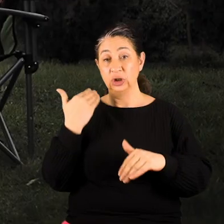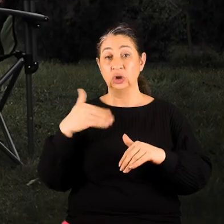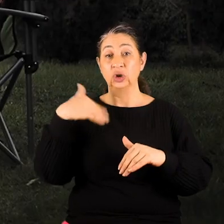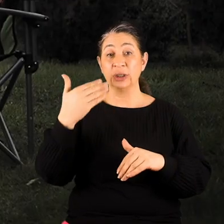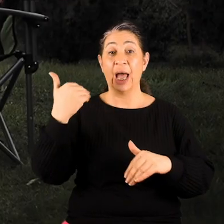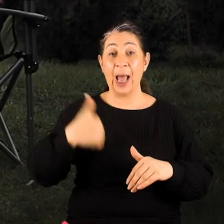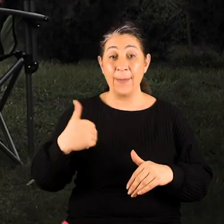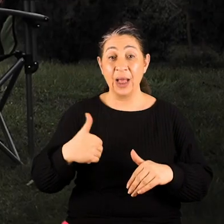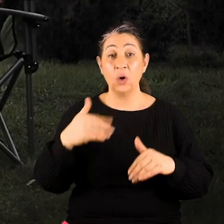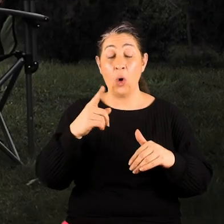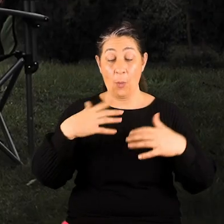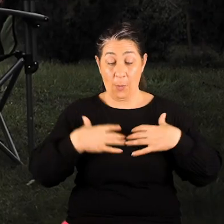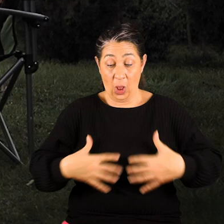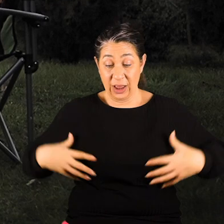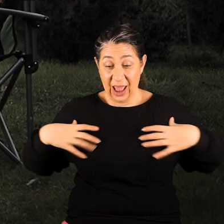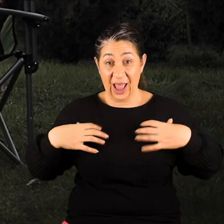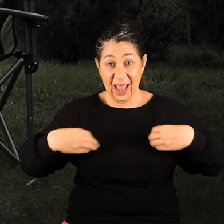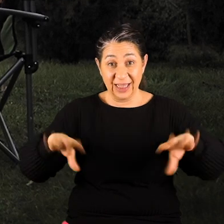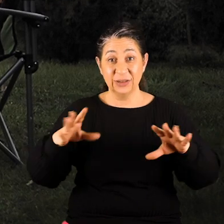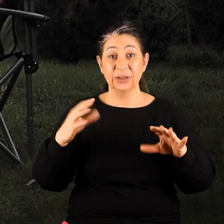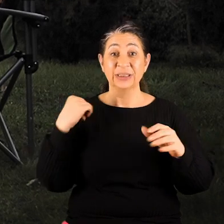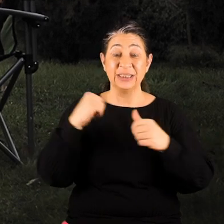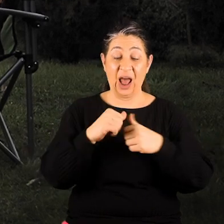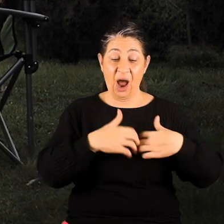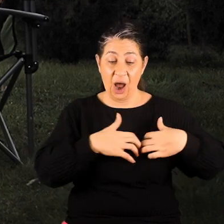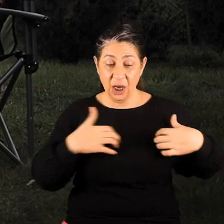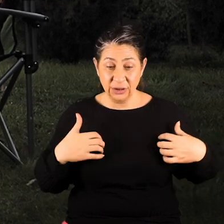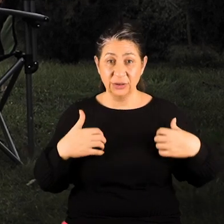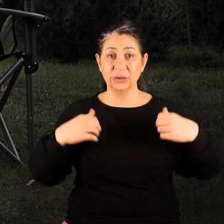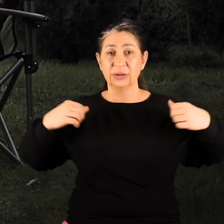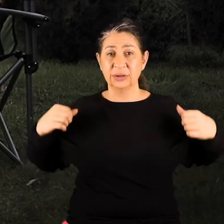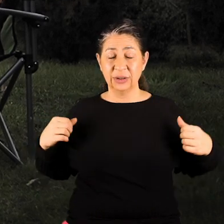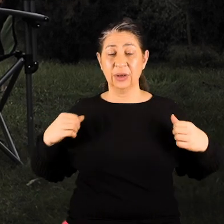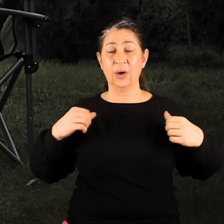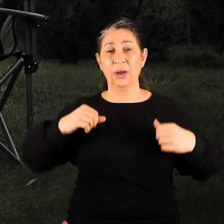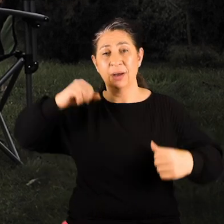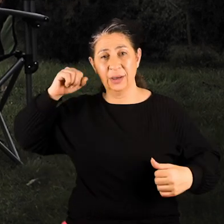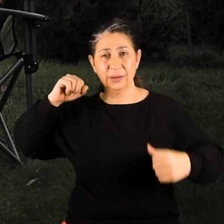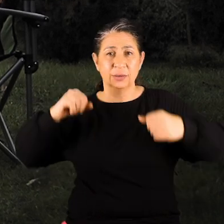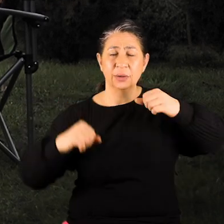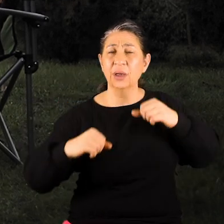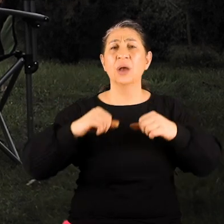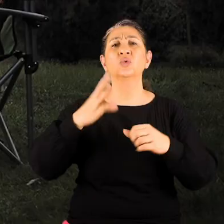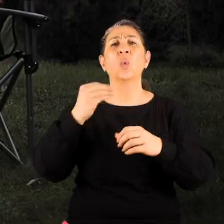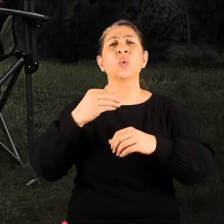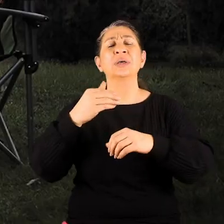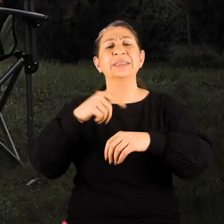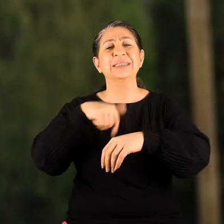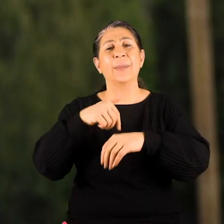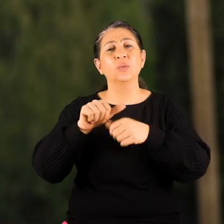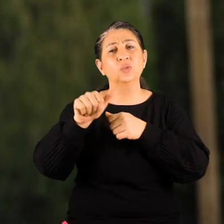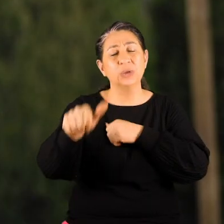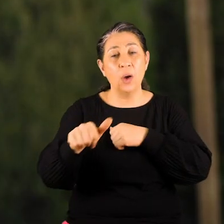açman, kolu tekrar kullanmaya başlaman hı-hı. çok ciddi zaman alıyor. Orada da çok yüzdüm mesela. Hmm. Yüzme orada çok faydalı.